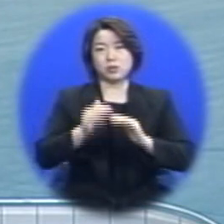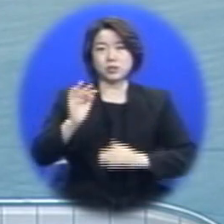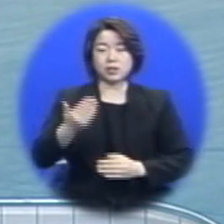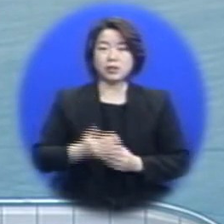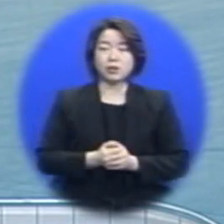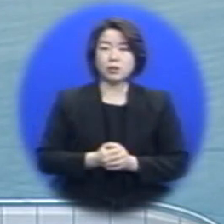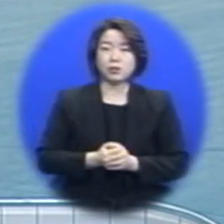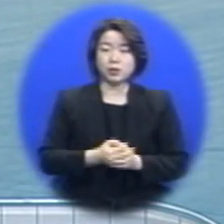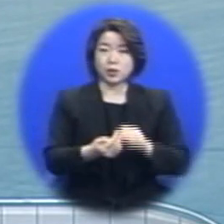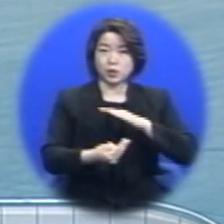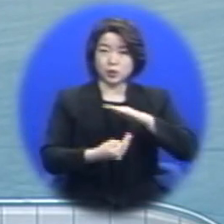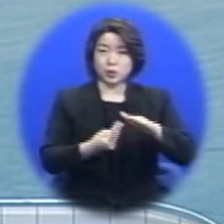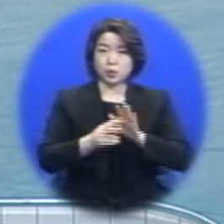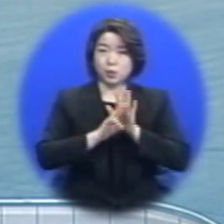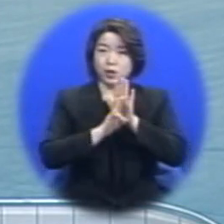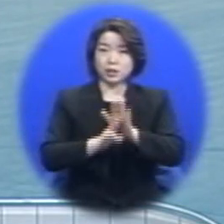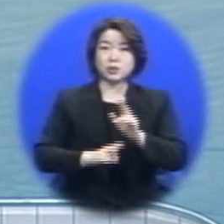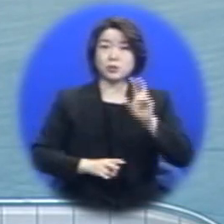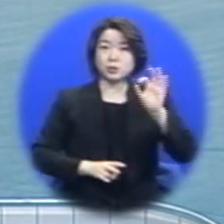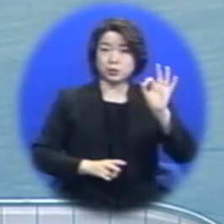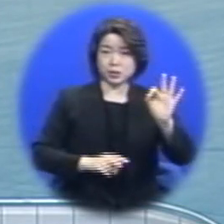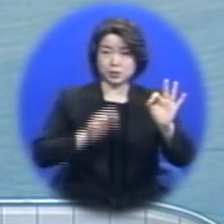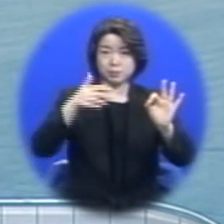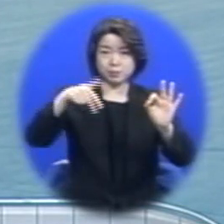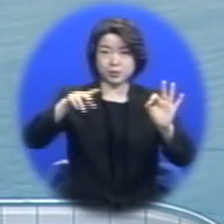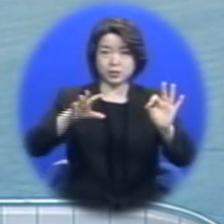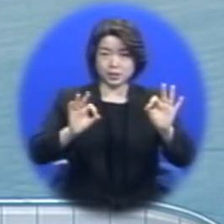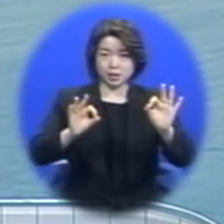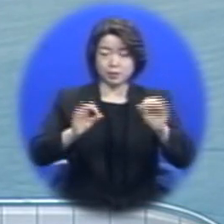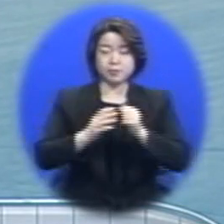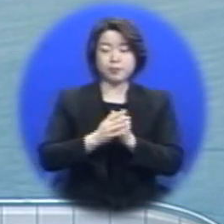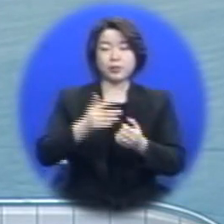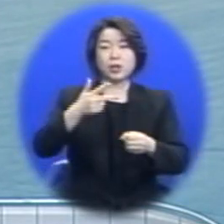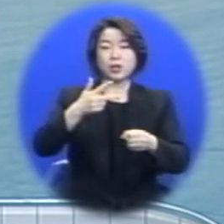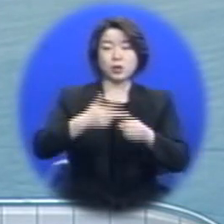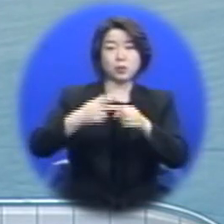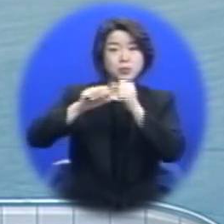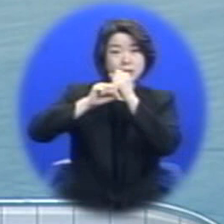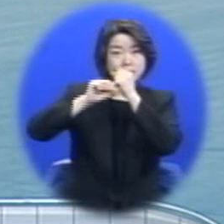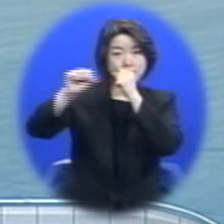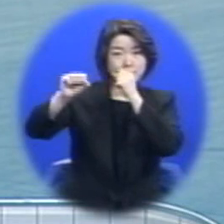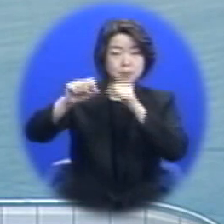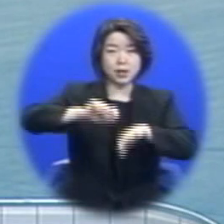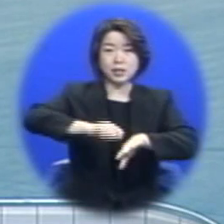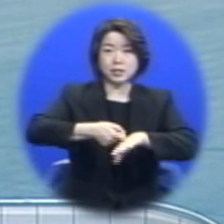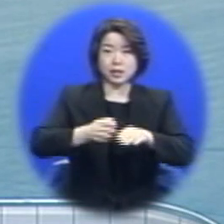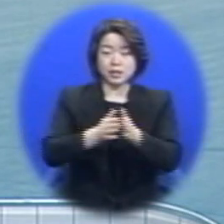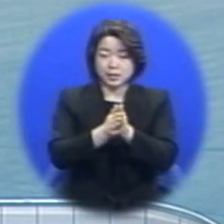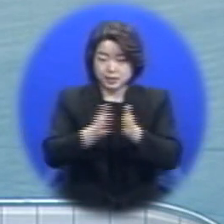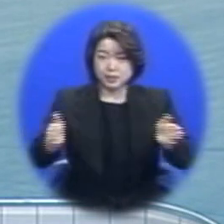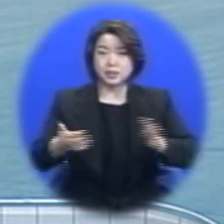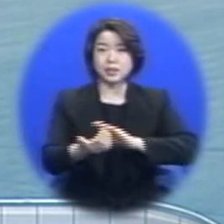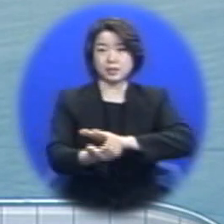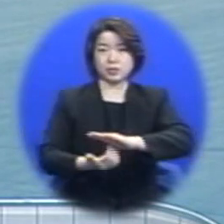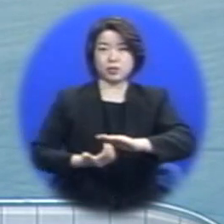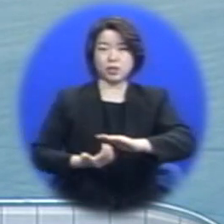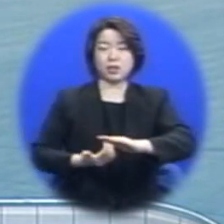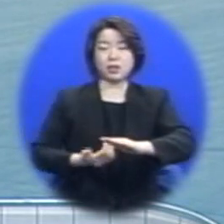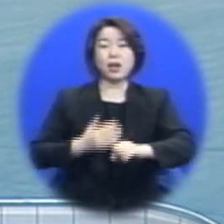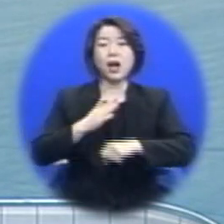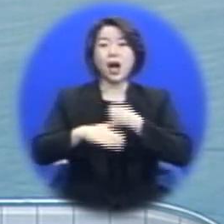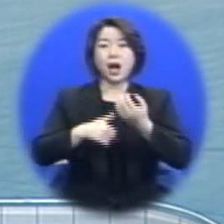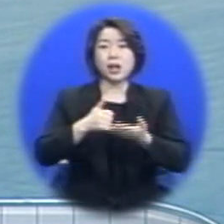요한계시록 10장은 일곱 번째 나팔 재앙이 시작되기 전에